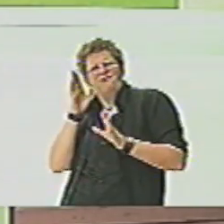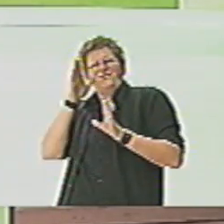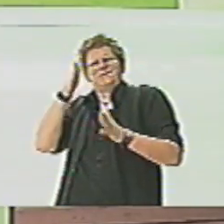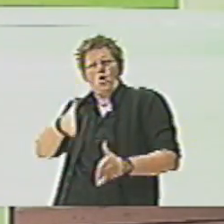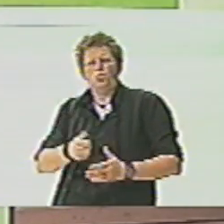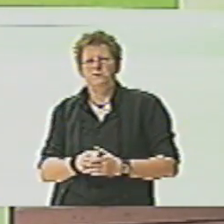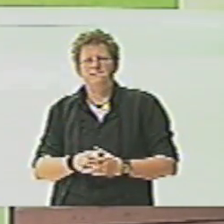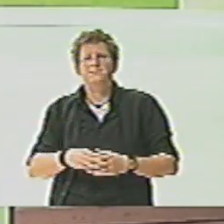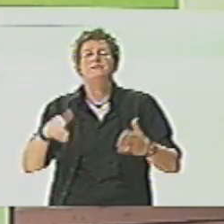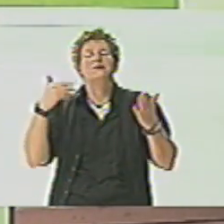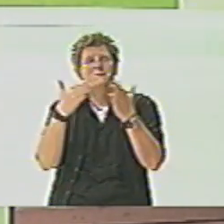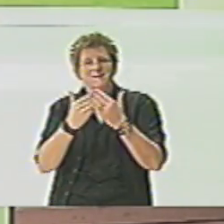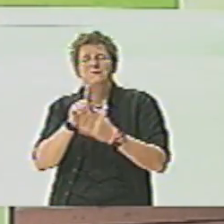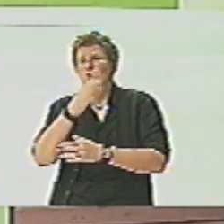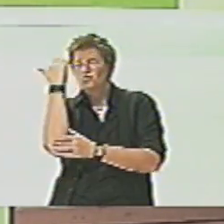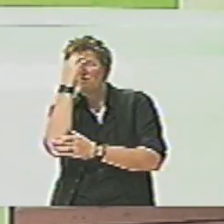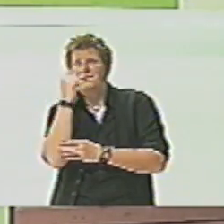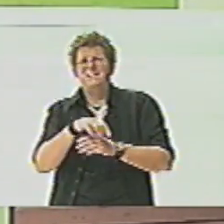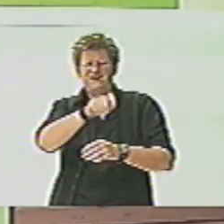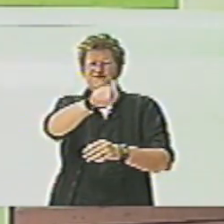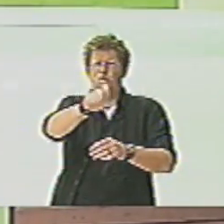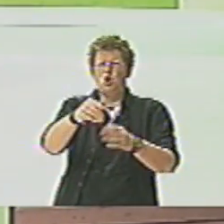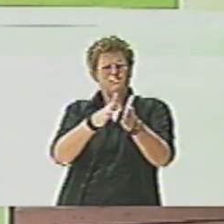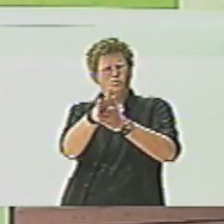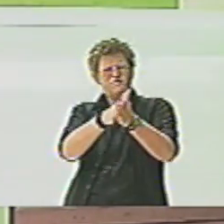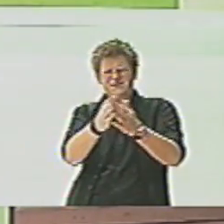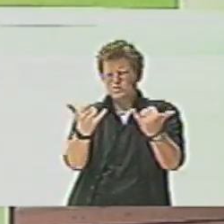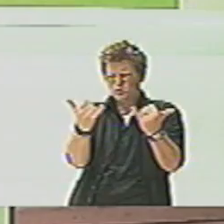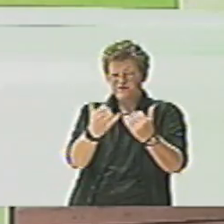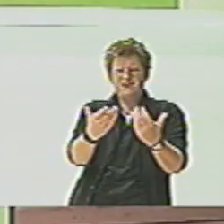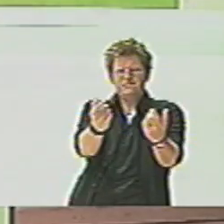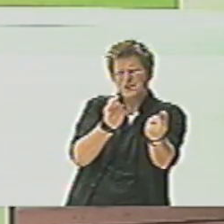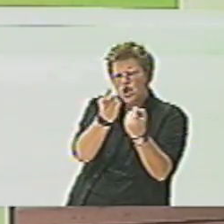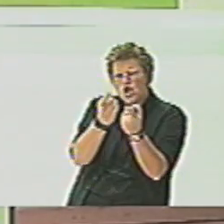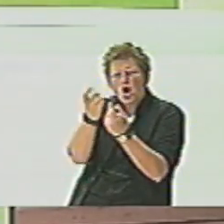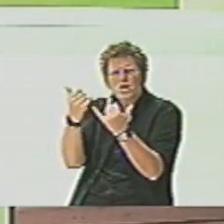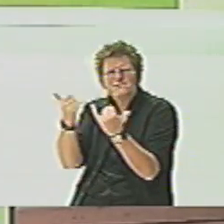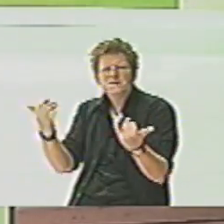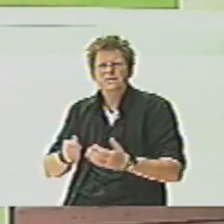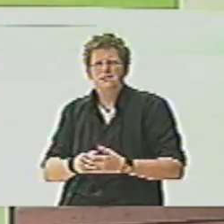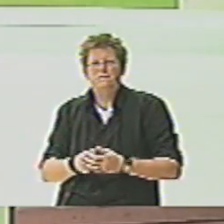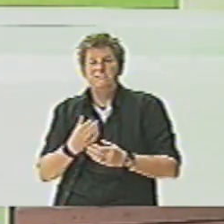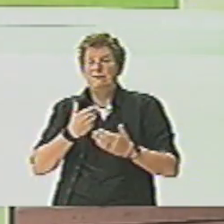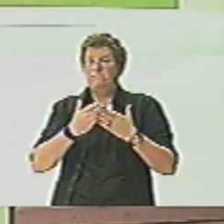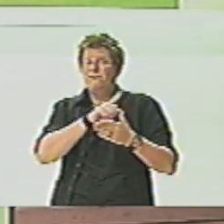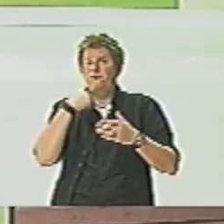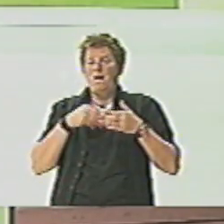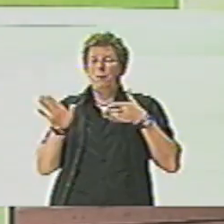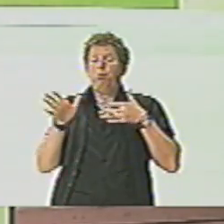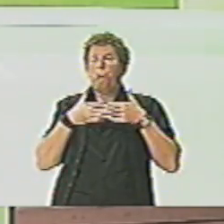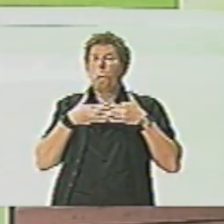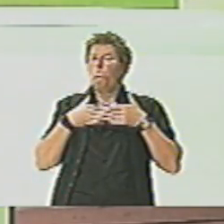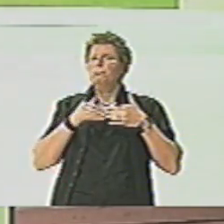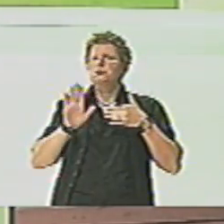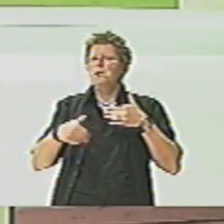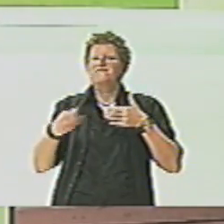neue Beteiligungsformen stärken. Wir müssen sie ausprobieren. Das setzt Transparenz voraus und die Bereitschaft, die